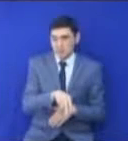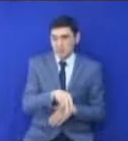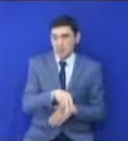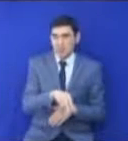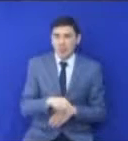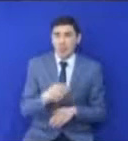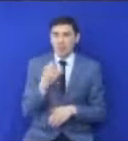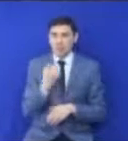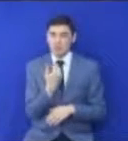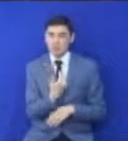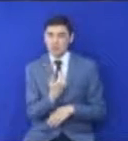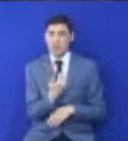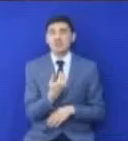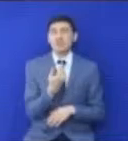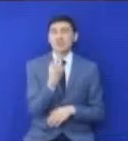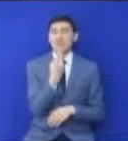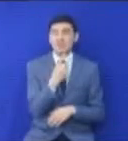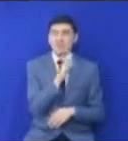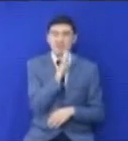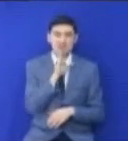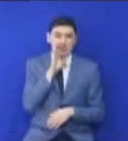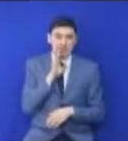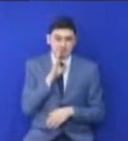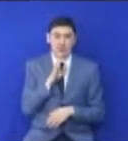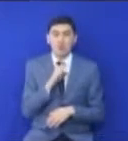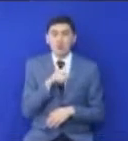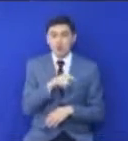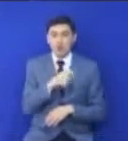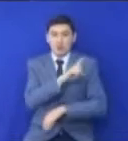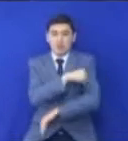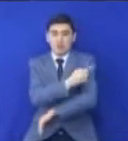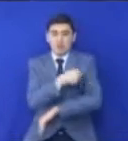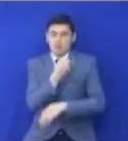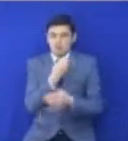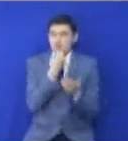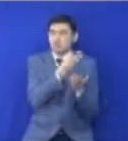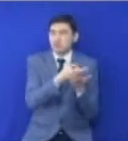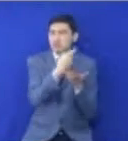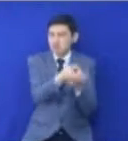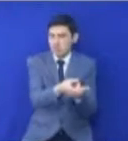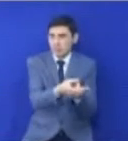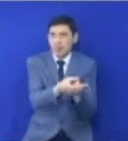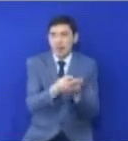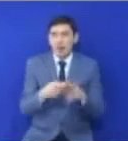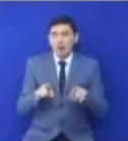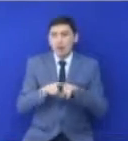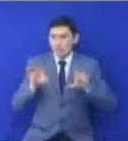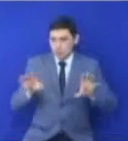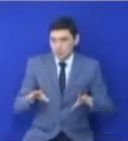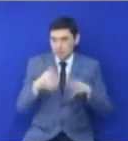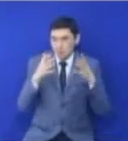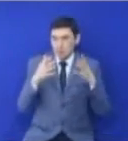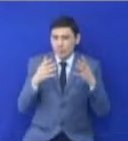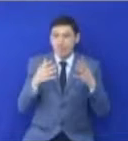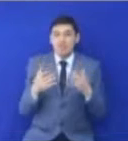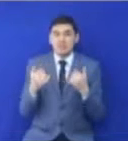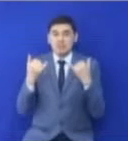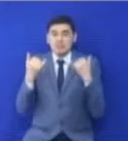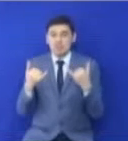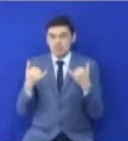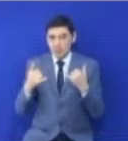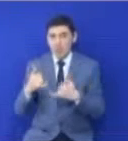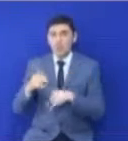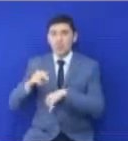және 1998 жылы туған екі жолаушы ауруханаға жеткізілген. Қазір аталған оқиға бойынша Қазақстан Республикасы